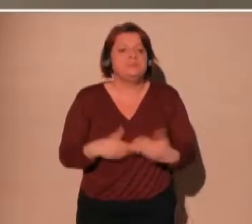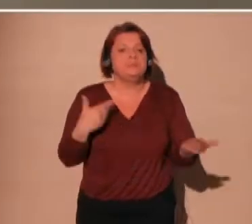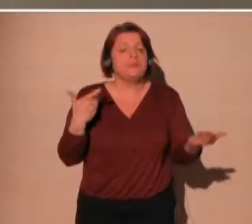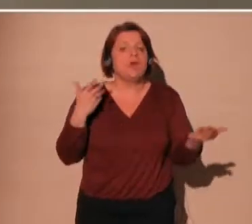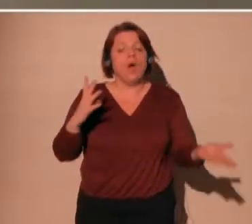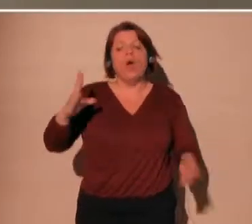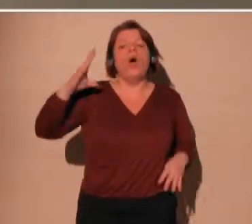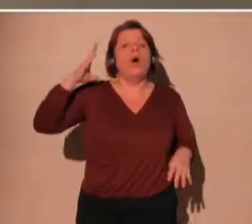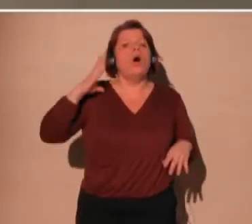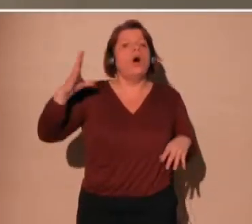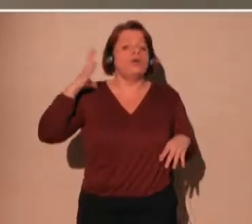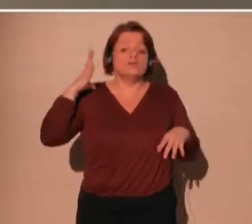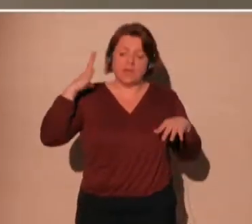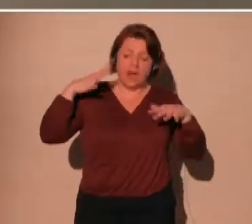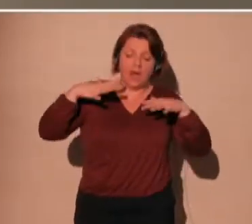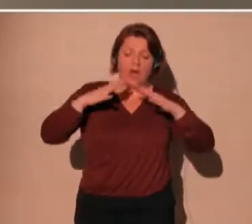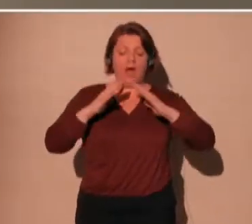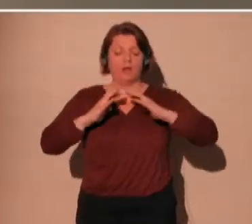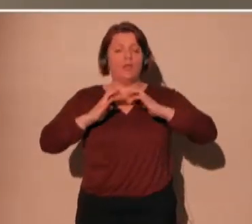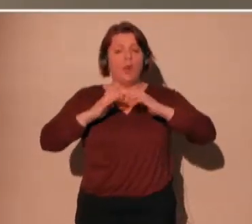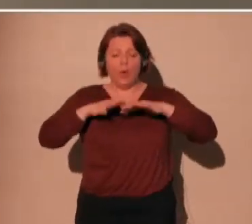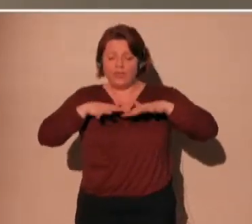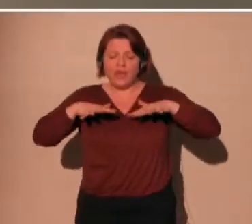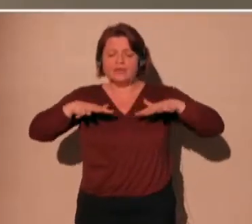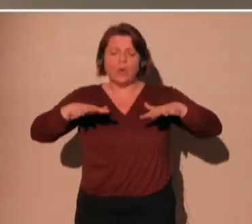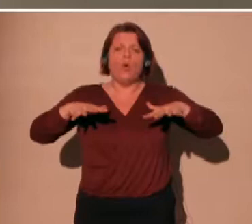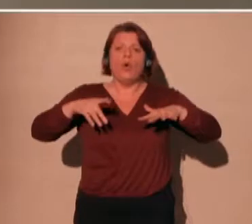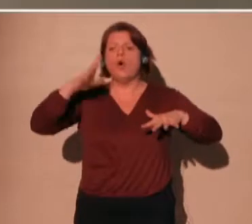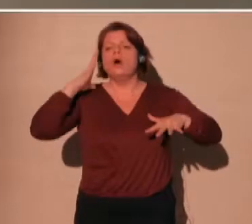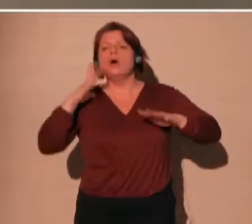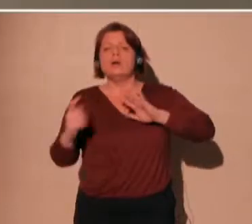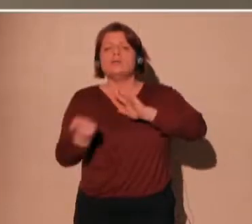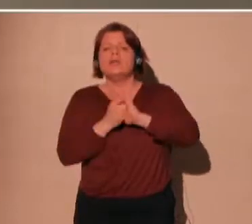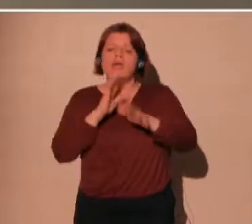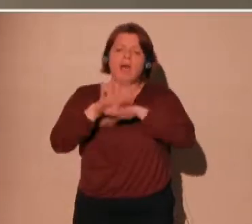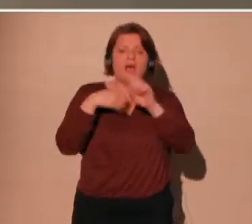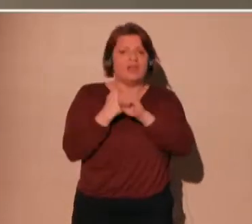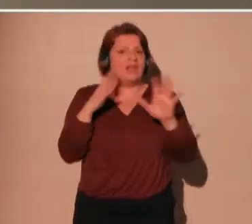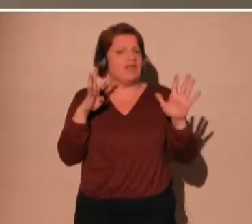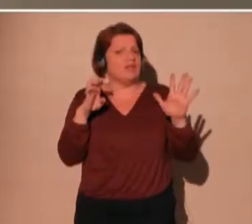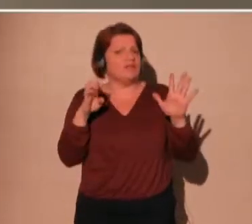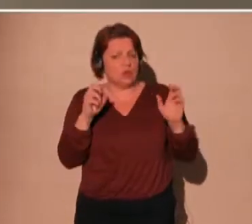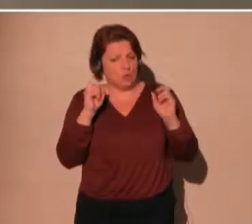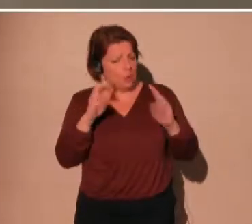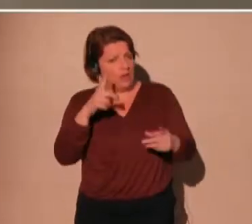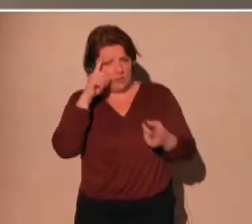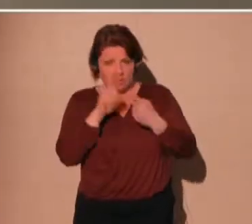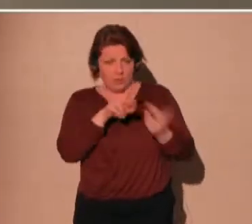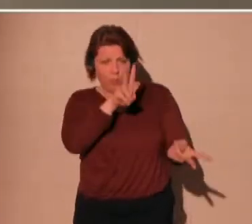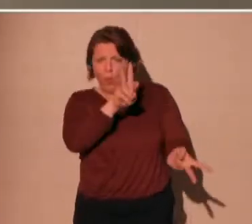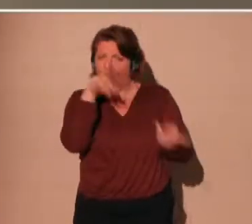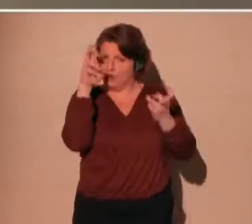Alors, les anciens réseaux de neurones des années 90 étaient bons pour ce qui est de la reconnaissance. Mais nous